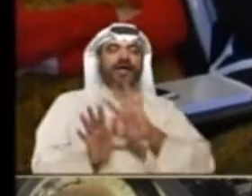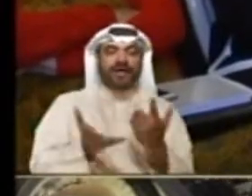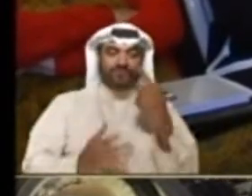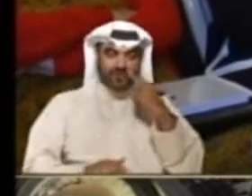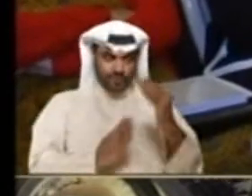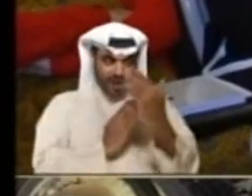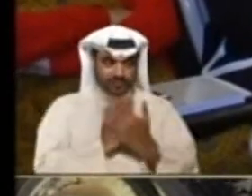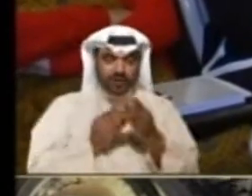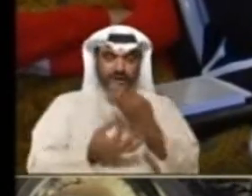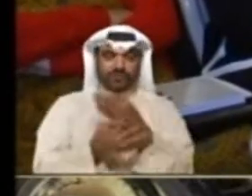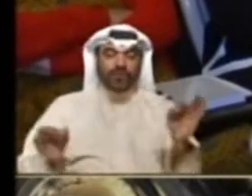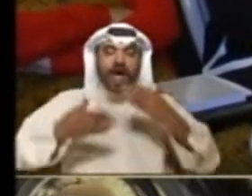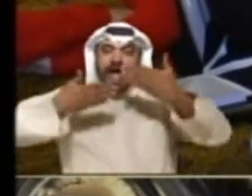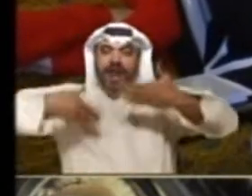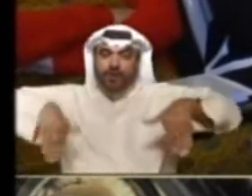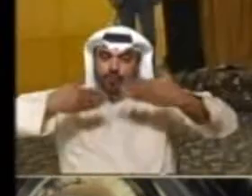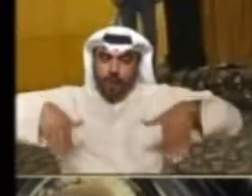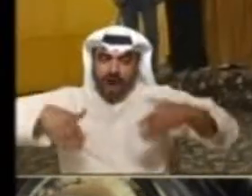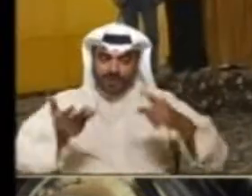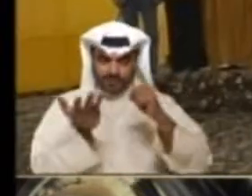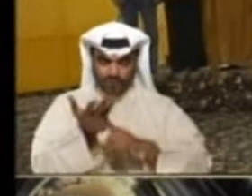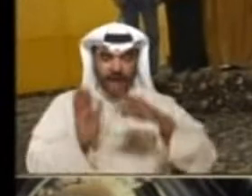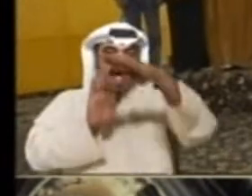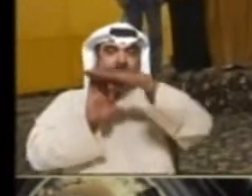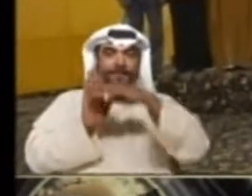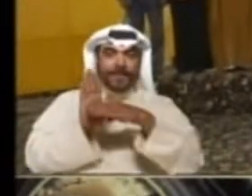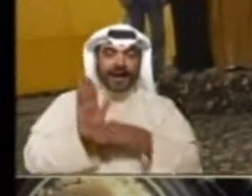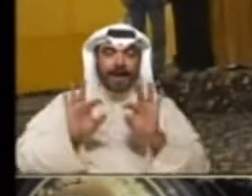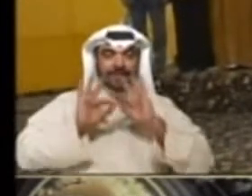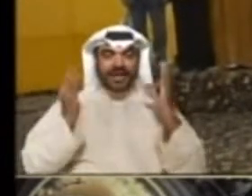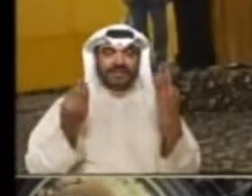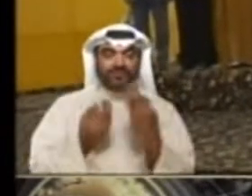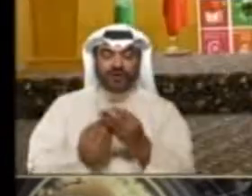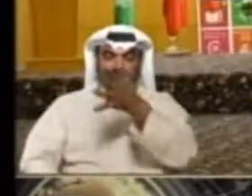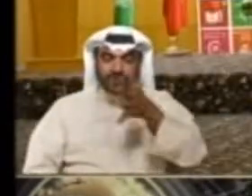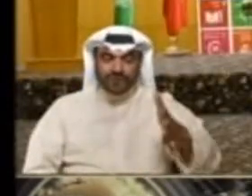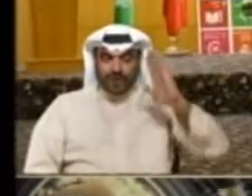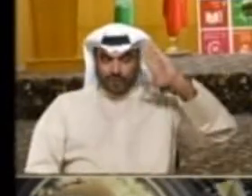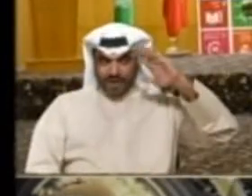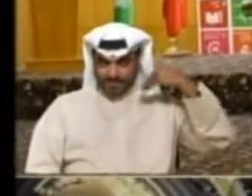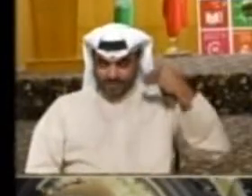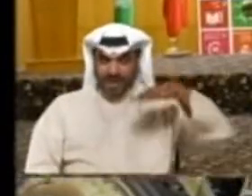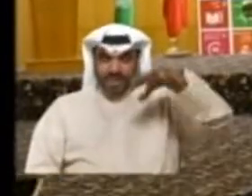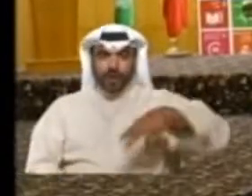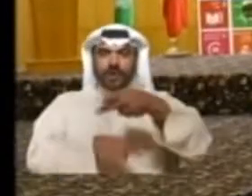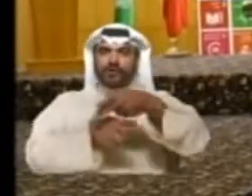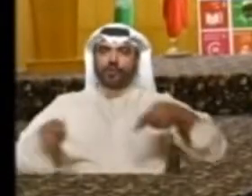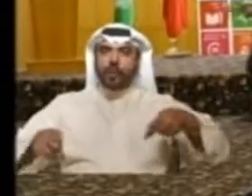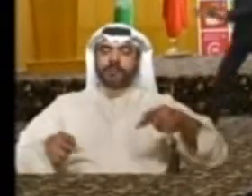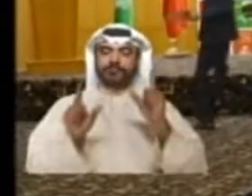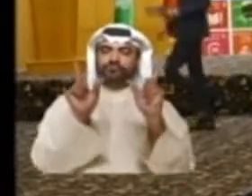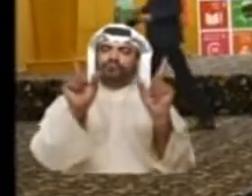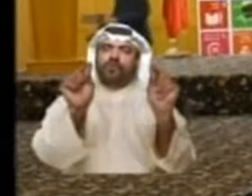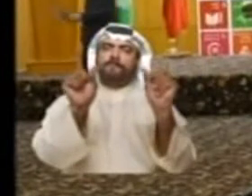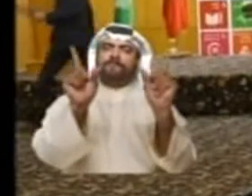بينها رعاية الأشخاص ذوي الإعاقة وكذلك البرامج الاجتماعية الموجهة للطفولة والمرأة. لدولة الكويت تجربة